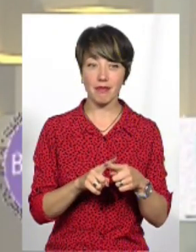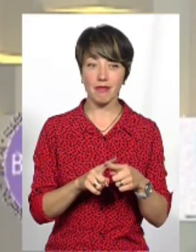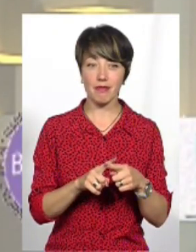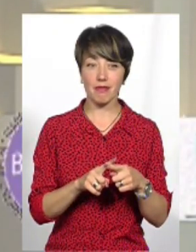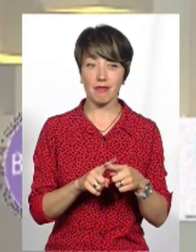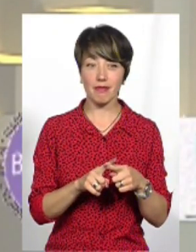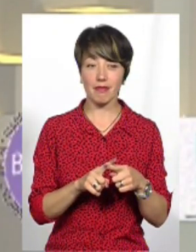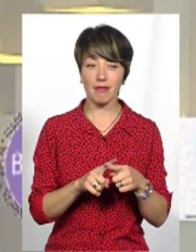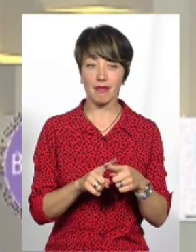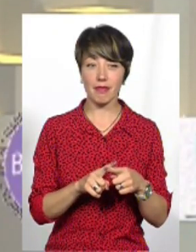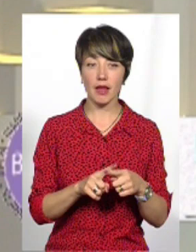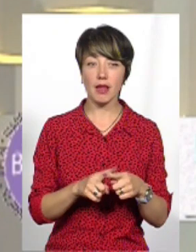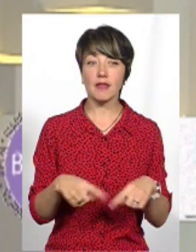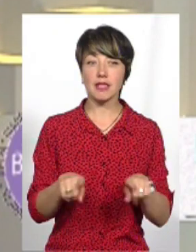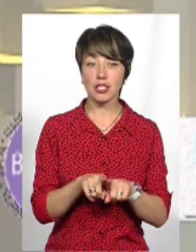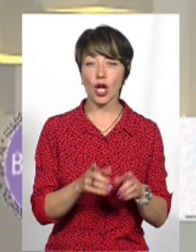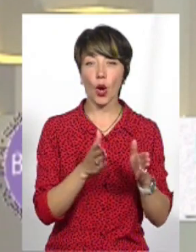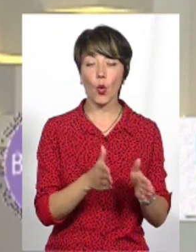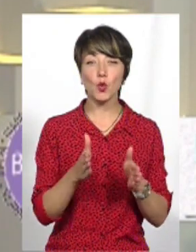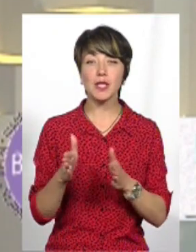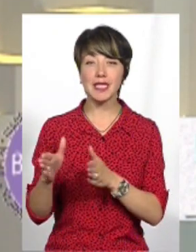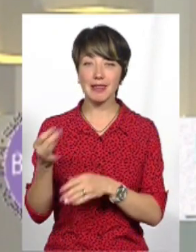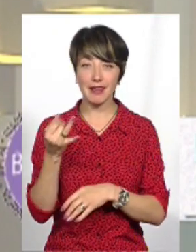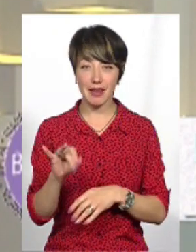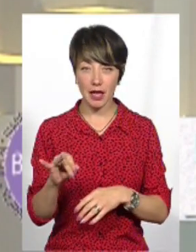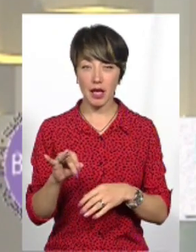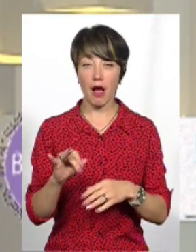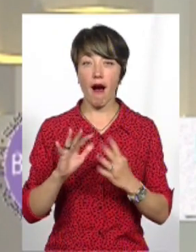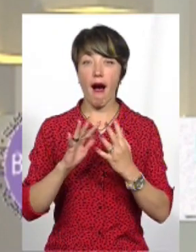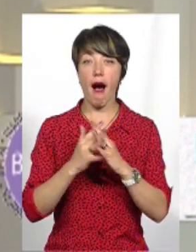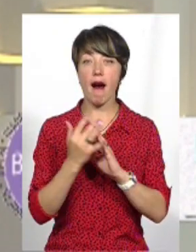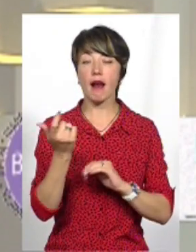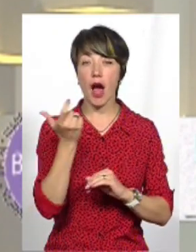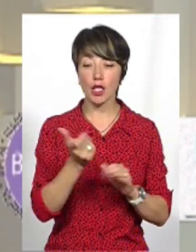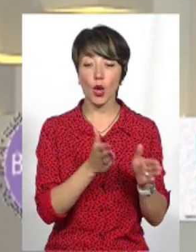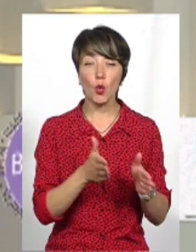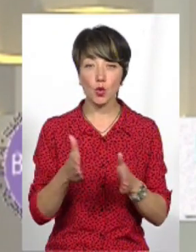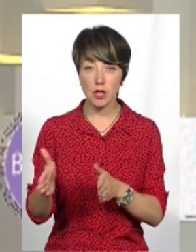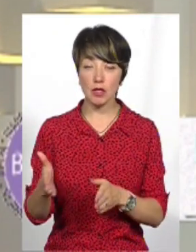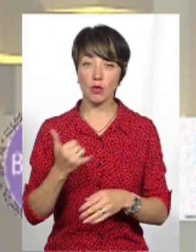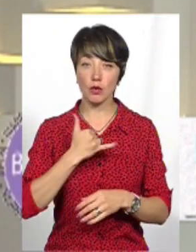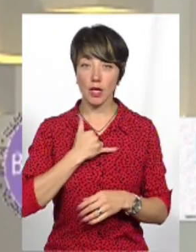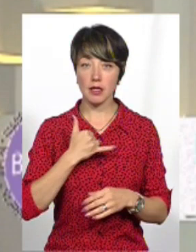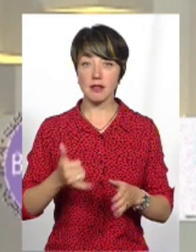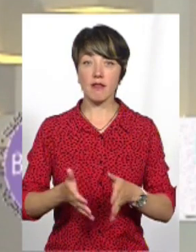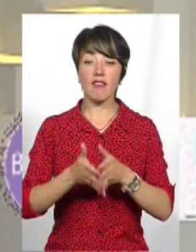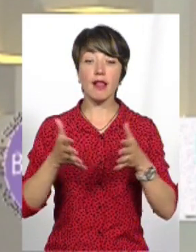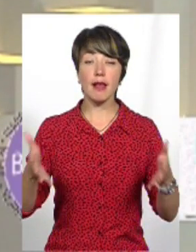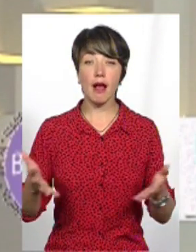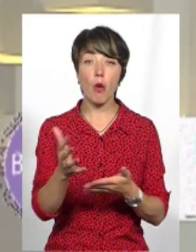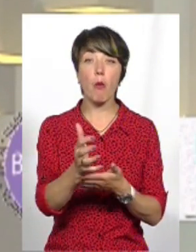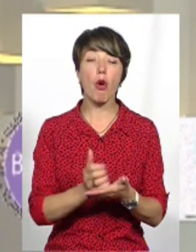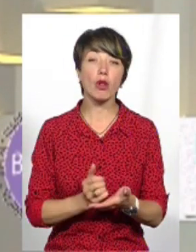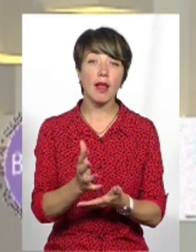не доуточнили. Да, все ж таки устрій, так. І так як ми маємо дуже великий